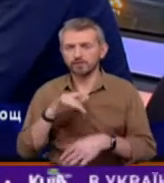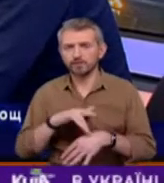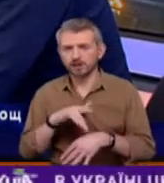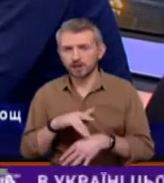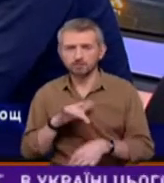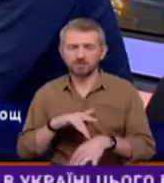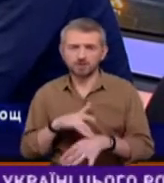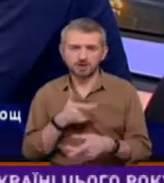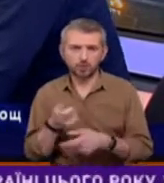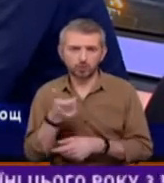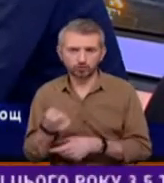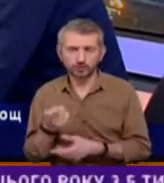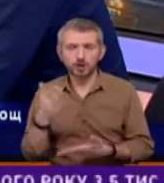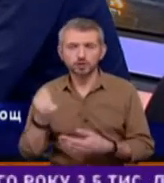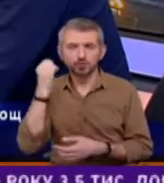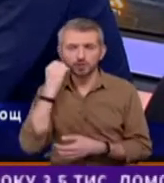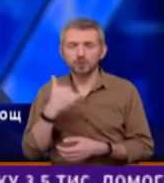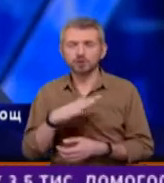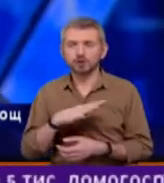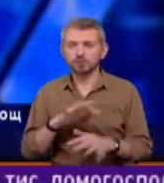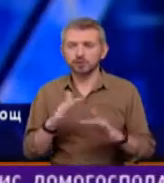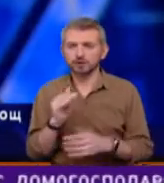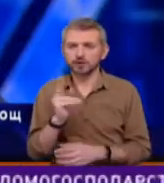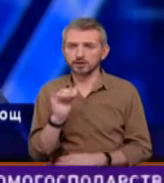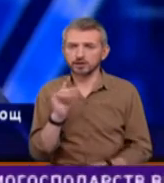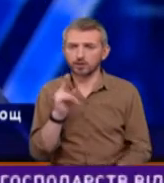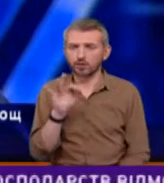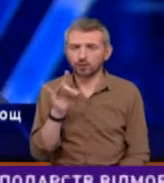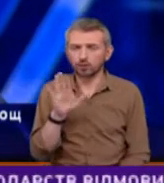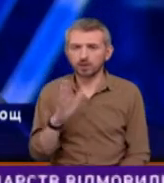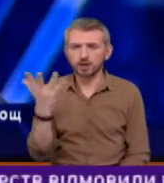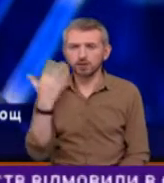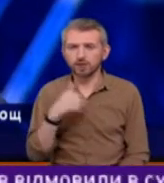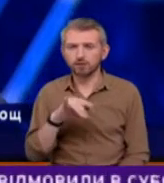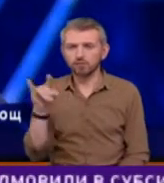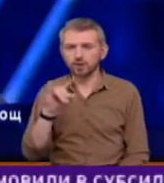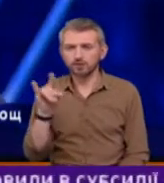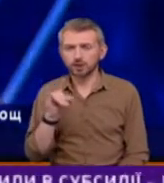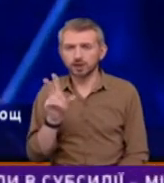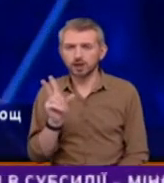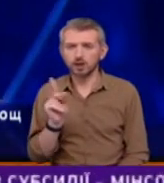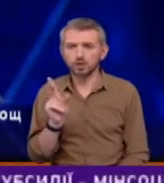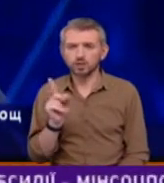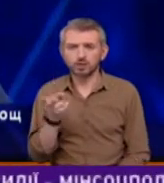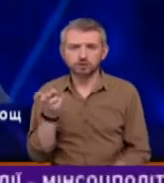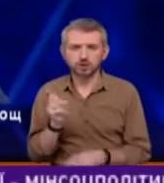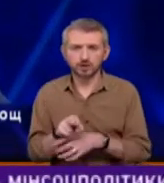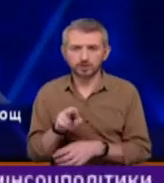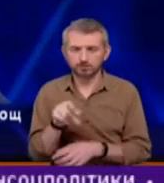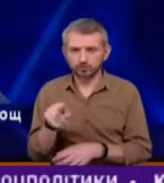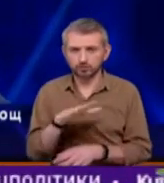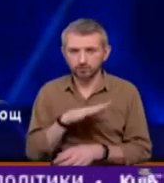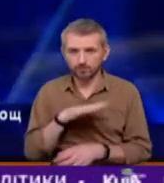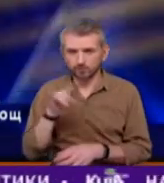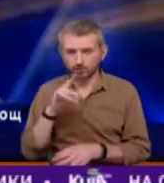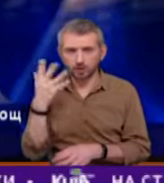фани голосують. У нас, до речі, якщо пам'ятаєте, була історія з Філіпом Кіркоровим, коли в Борисполі, друге пришестя Філіпа було в Борисполі, коли